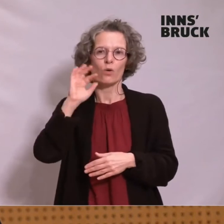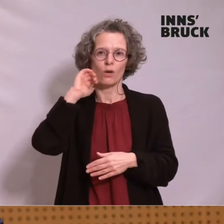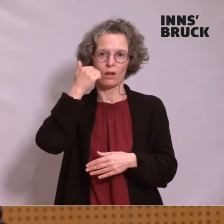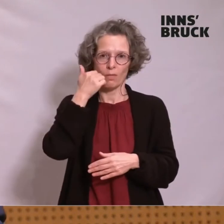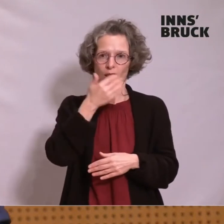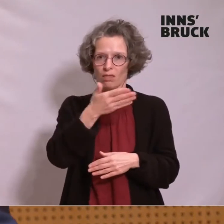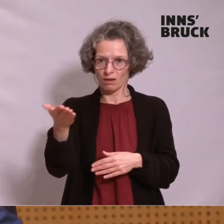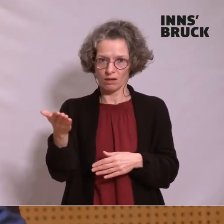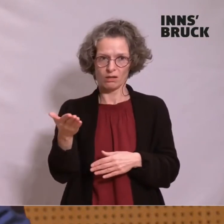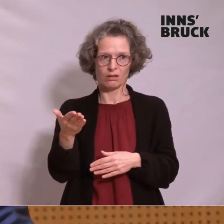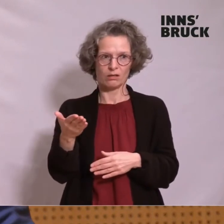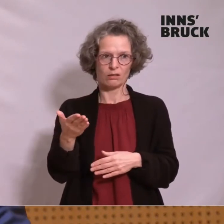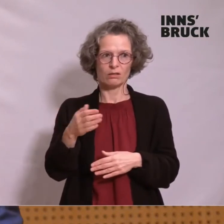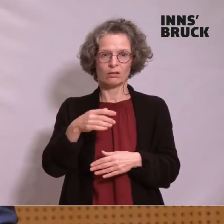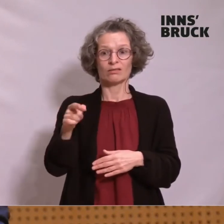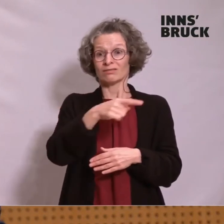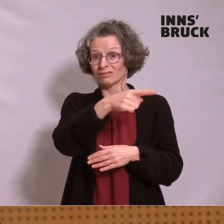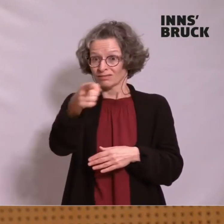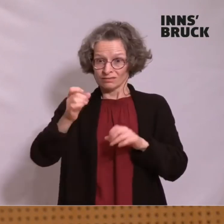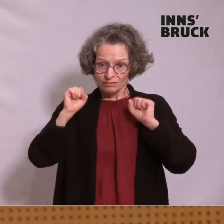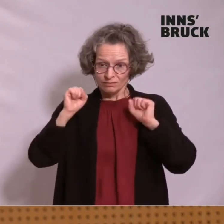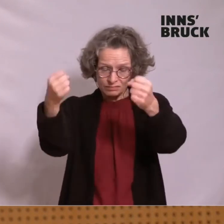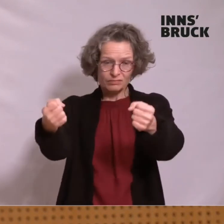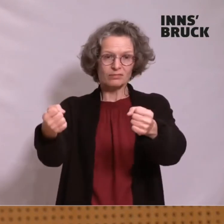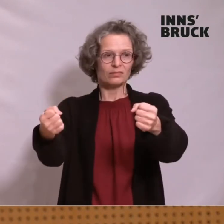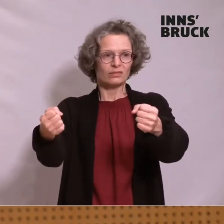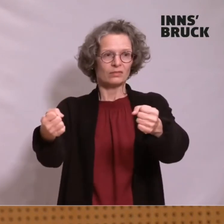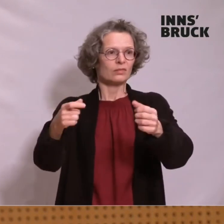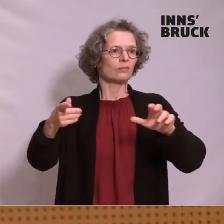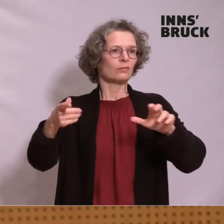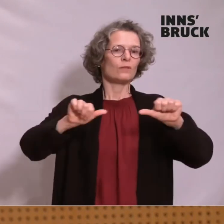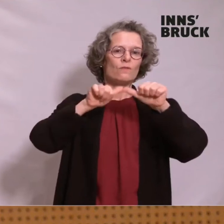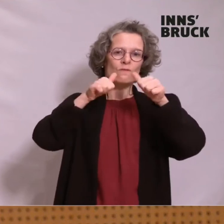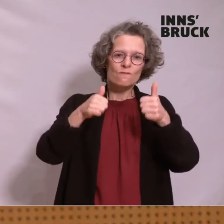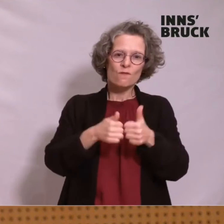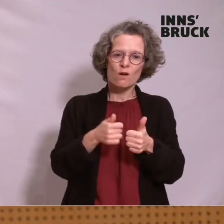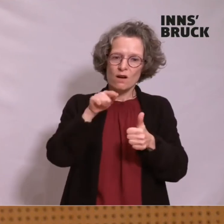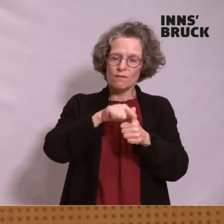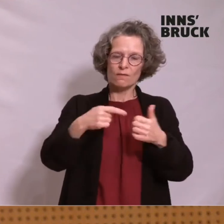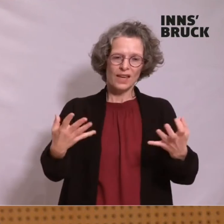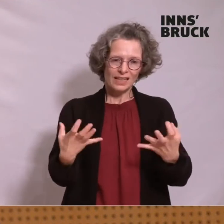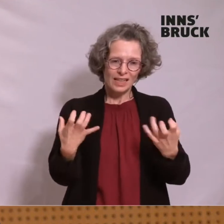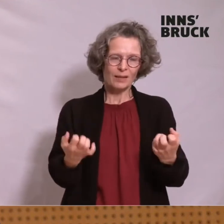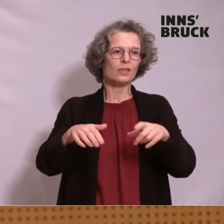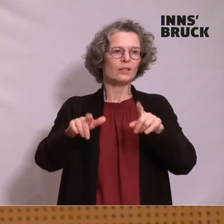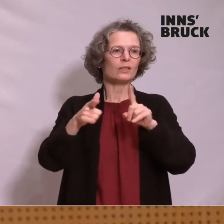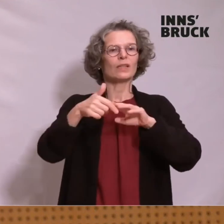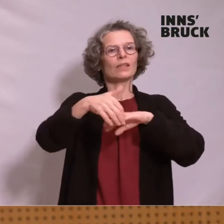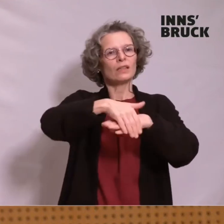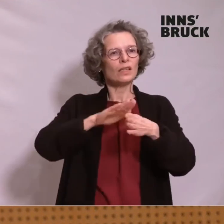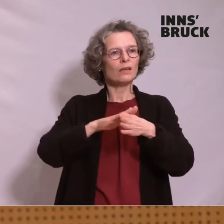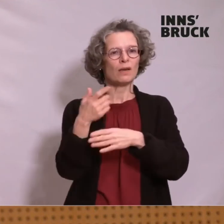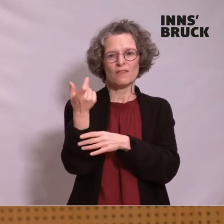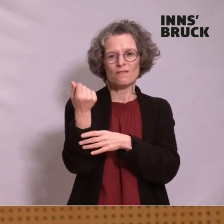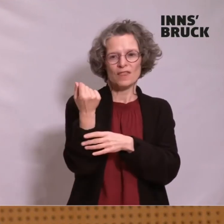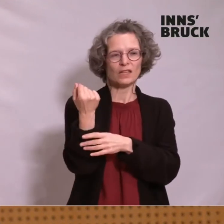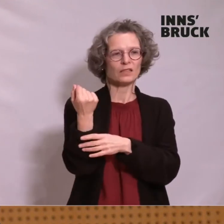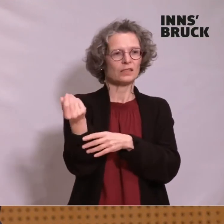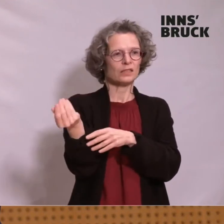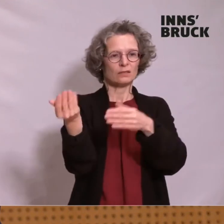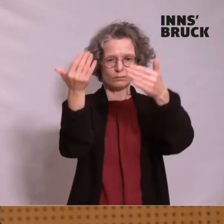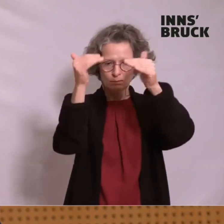die erst durch ihren Beitrag zu jeder Form von Ergebnissen einer kommunalen Finanzgestaltung den wesentlichen